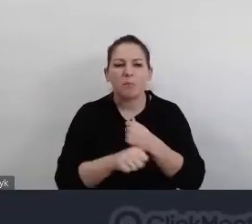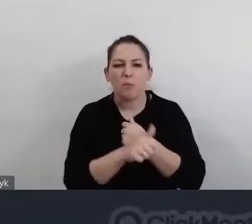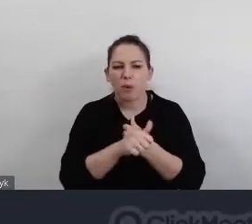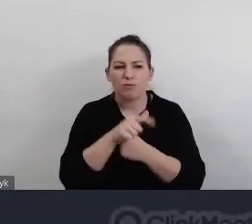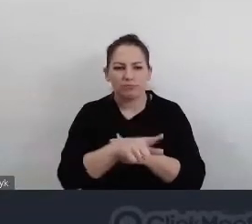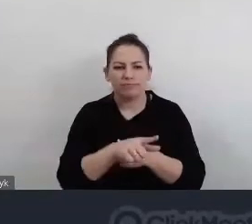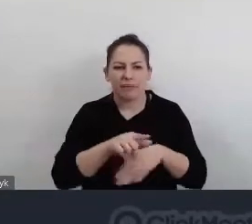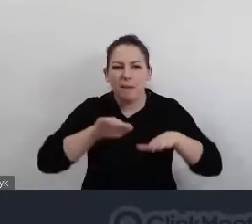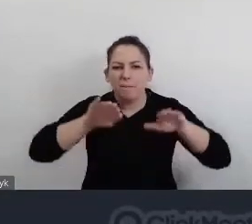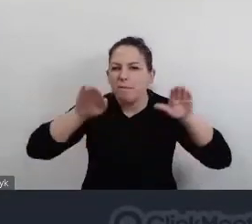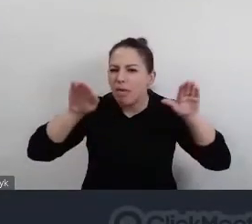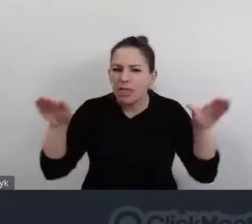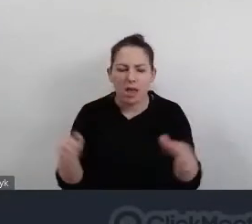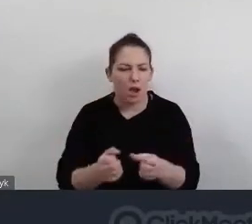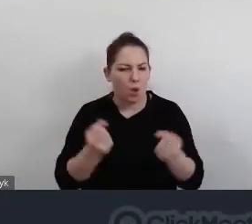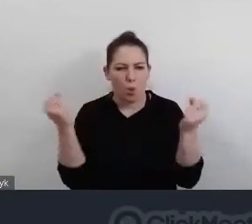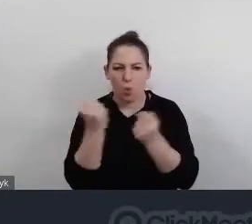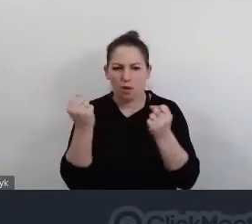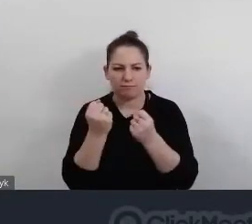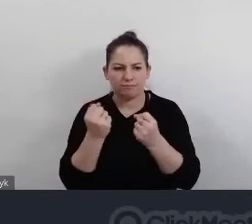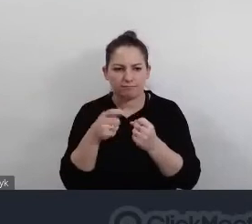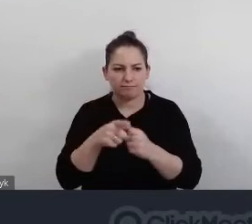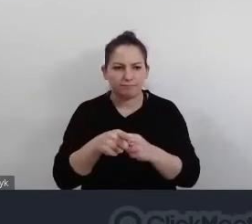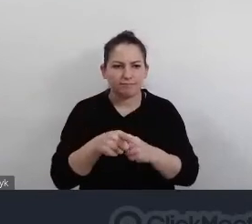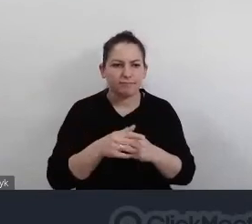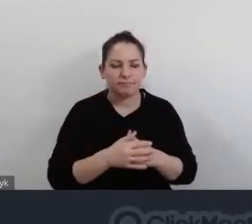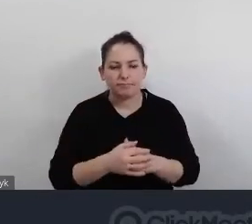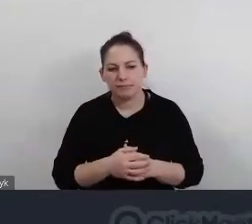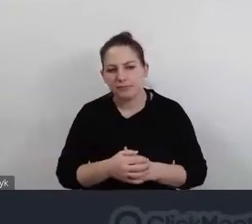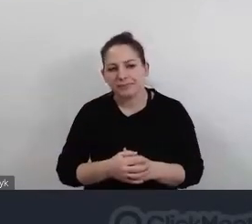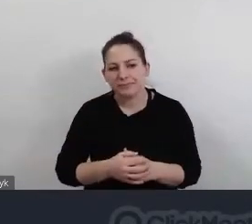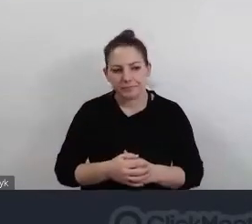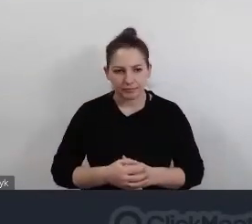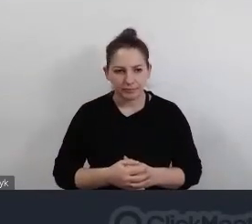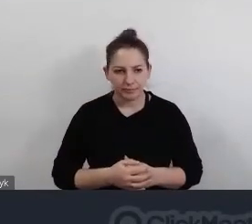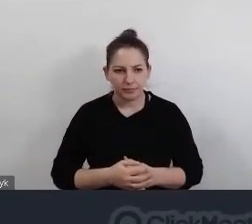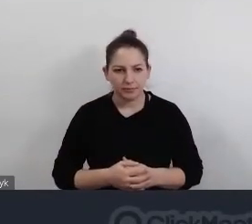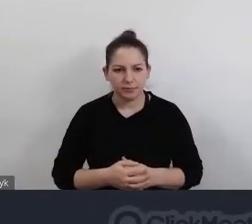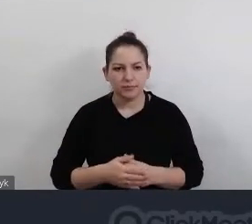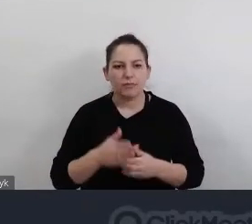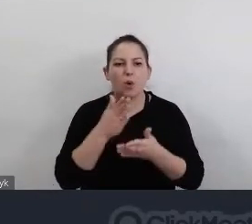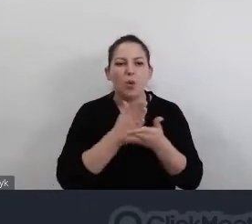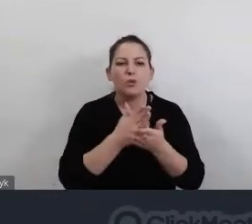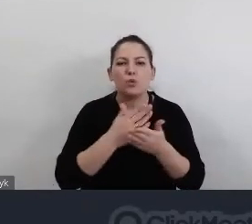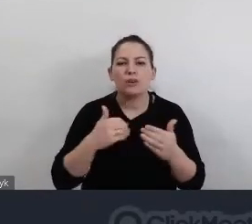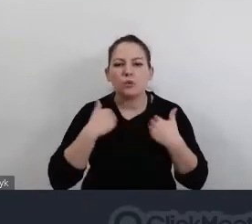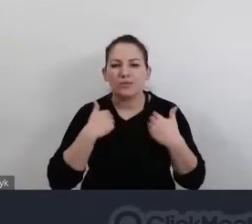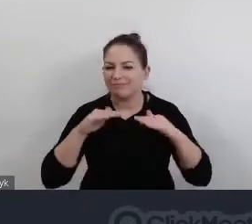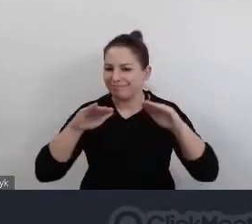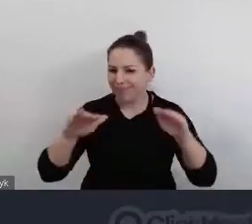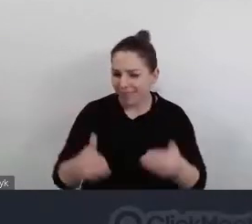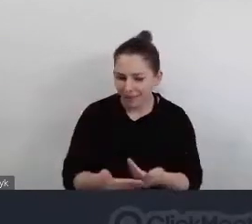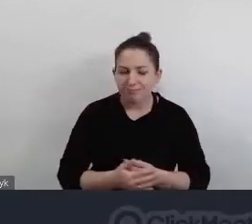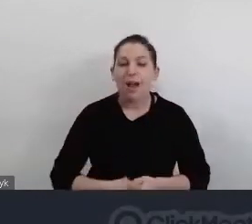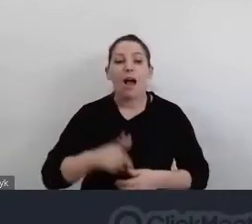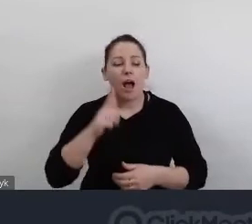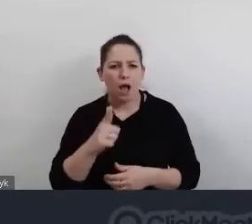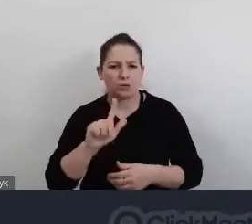znaczne zmniejszenie popytu na usługi uzdrowiskowe. Ale z drugiej